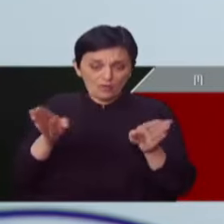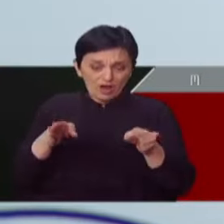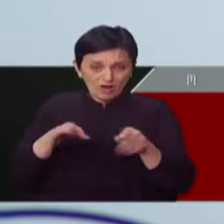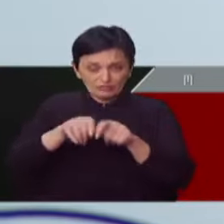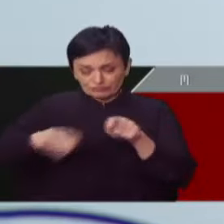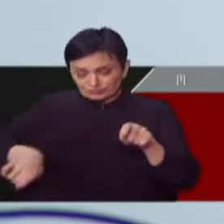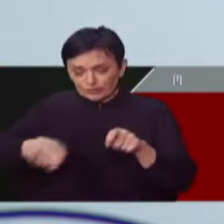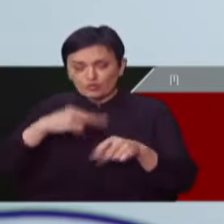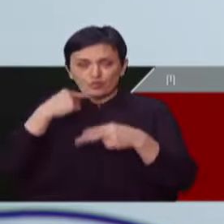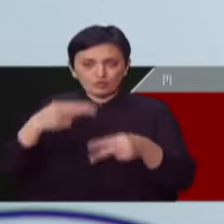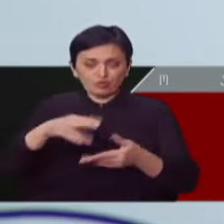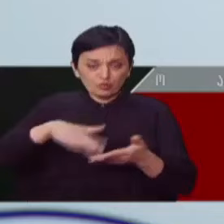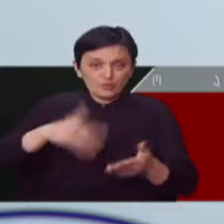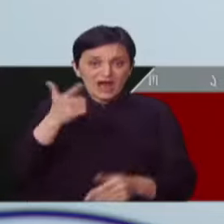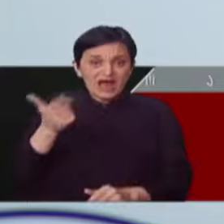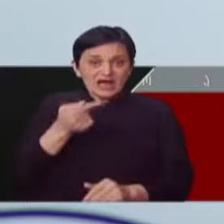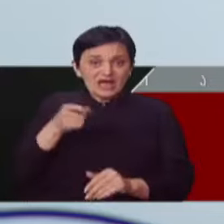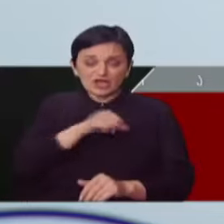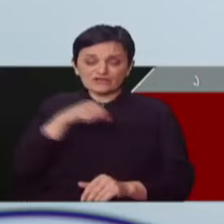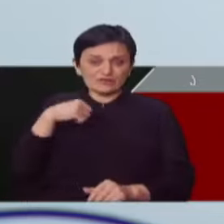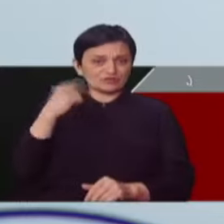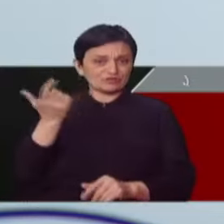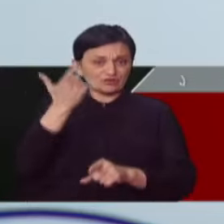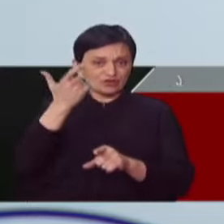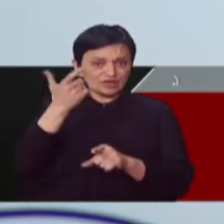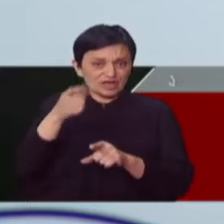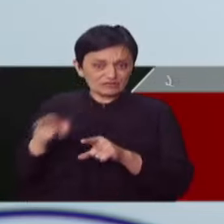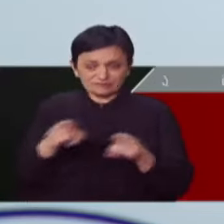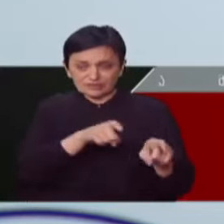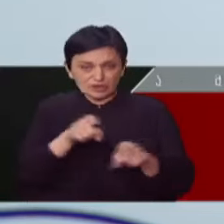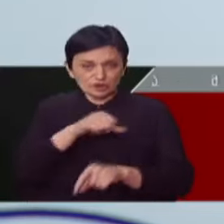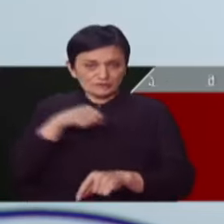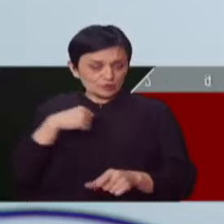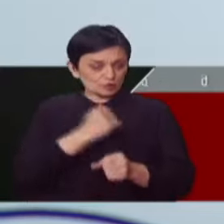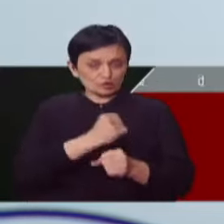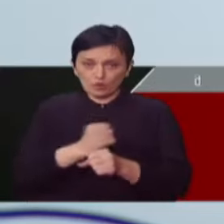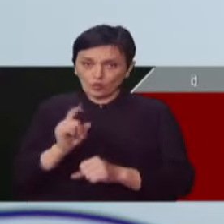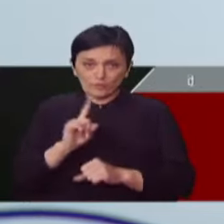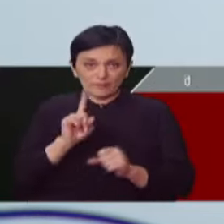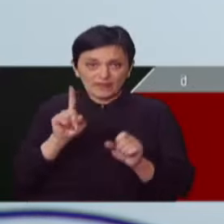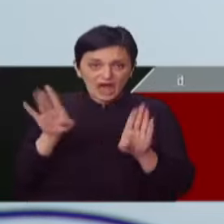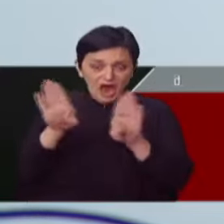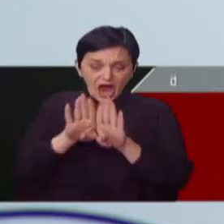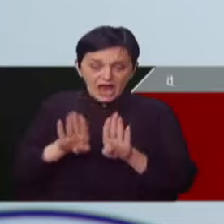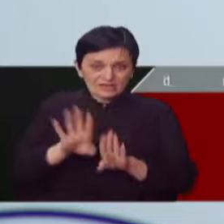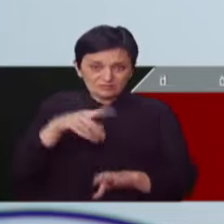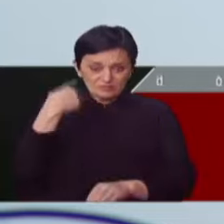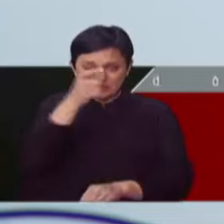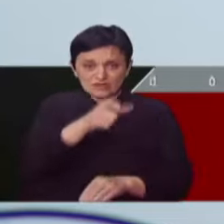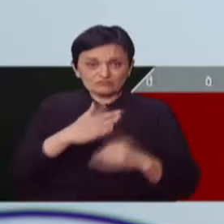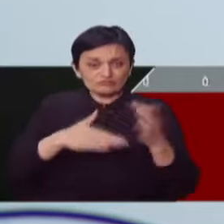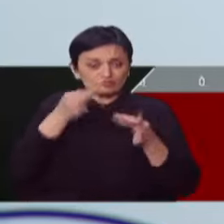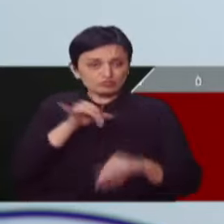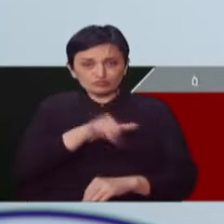ceaxnis, urat rebot, gazis xel se tutine urat, hteba gazis xel izgada adgileba, ara satana dopide bismier,